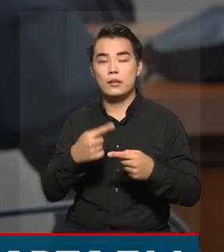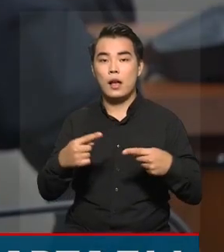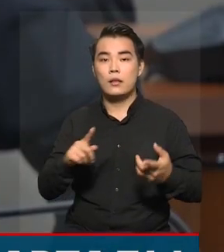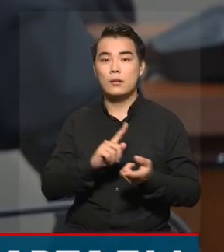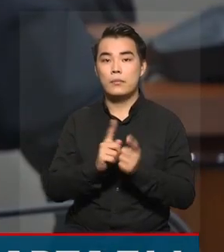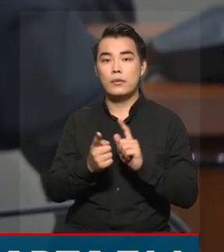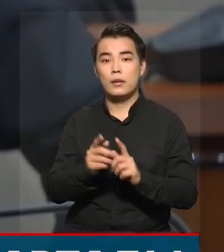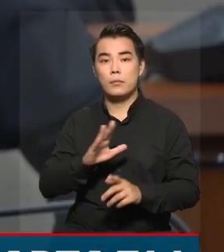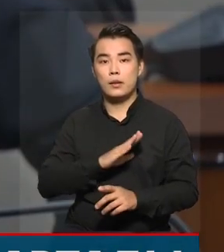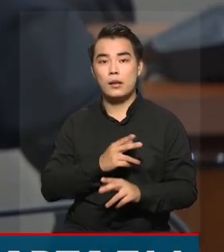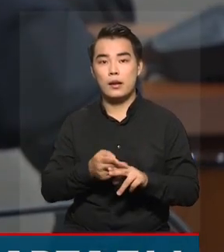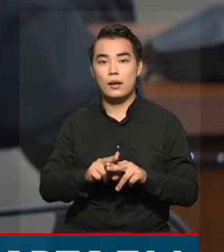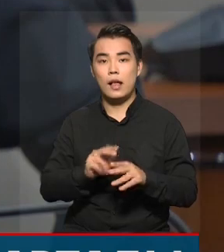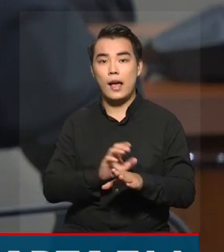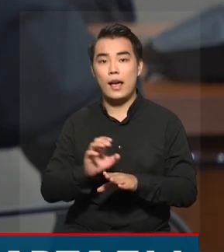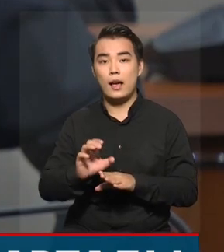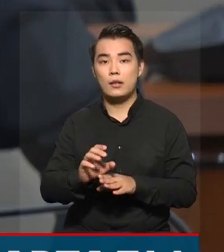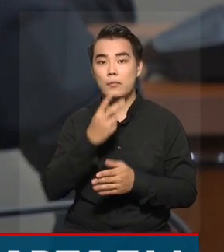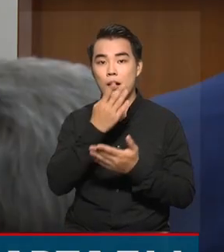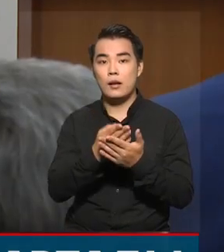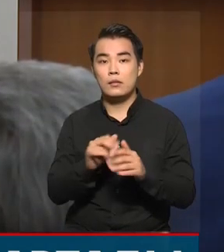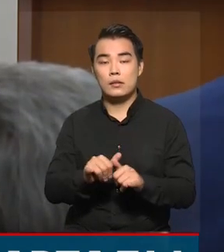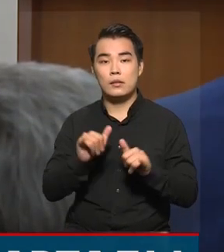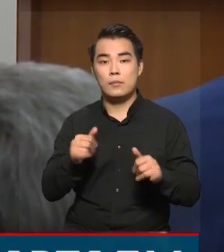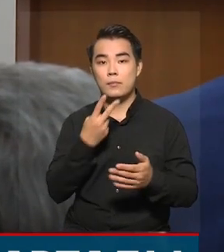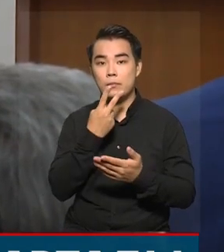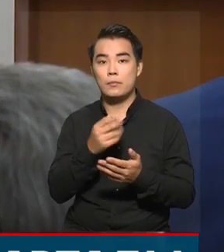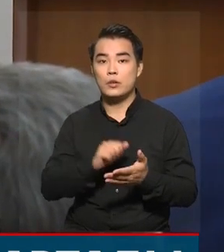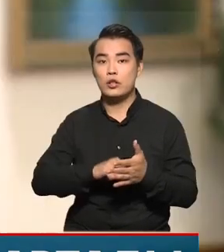өзгерістер енгізілген, оған экспорт көлемінің артуы себеп.